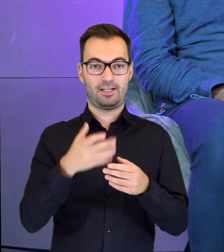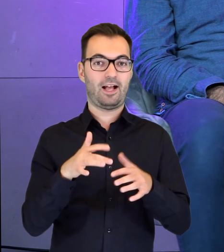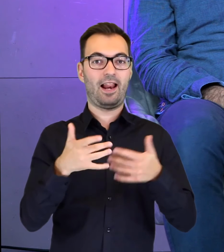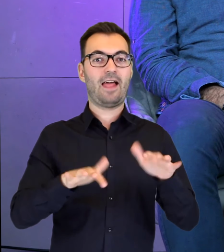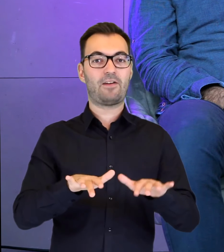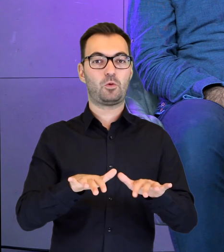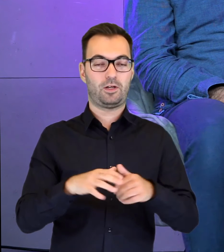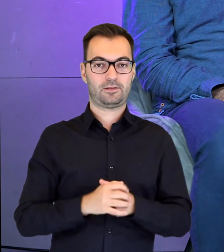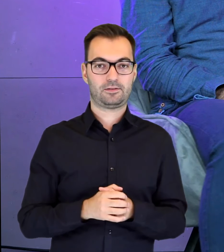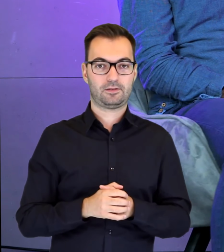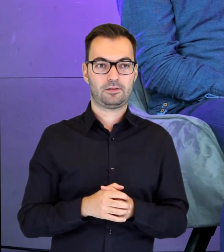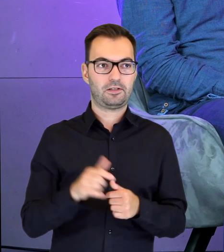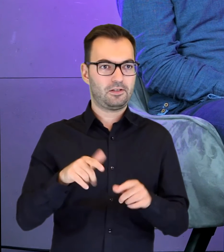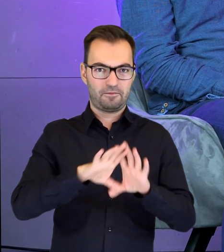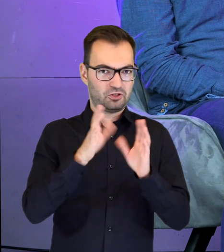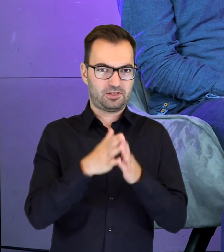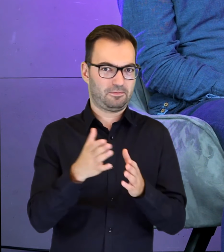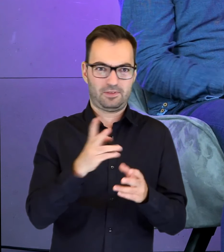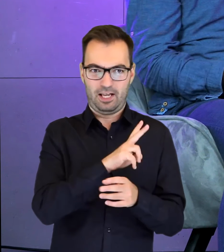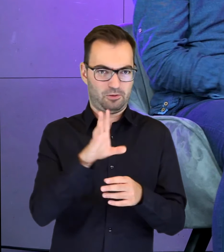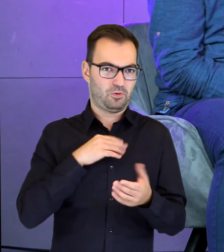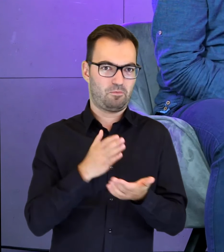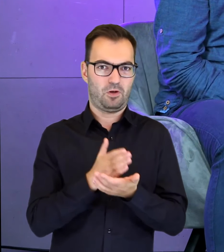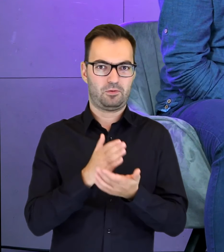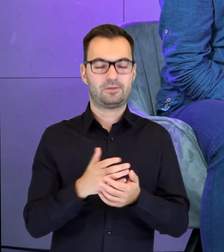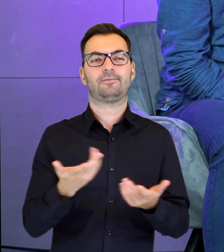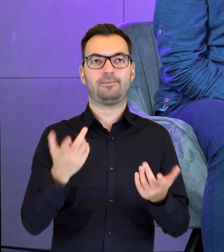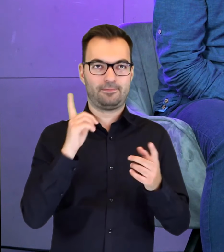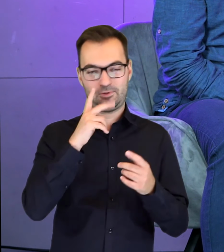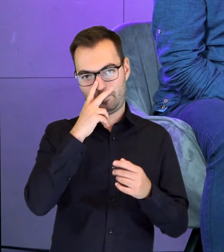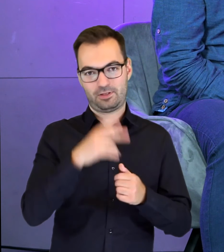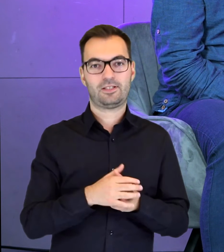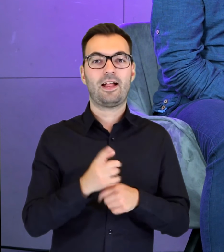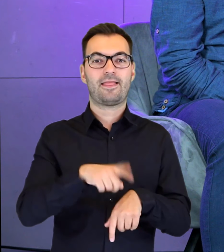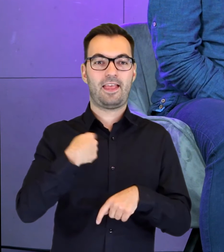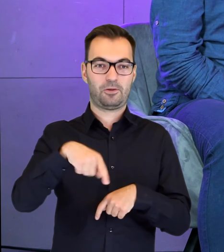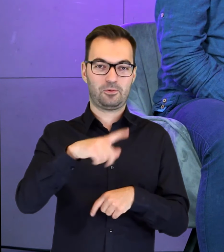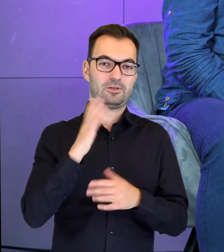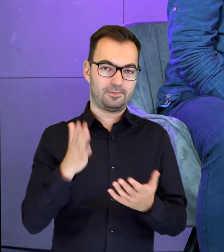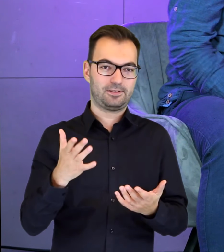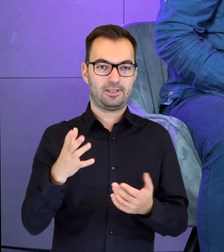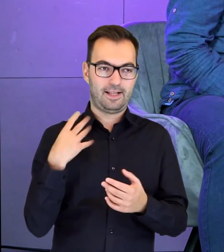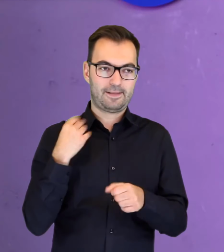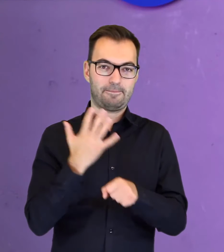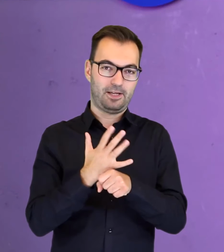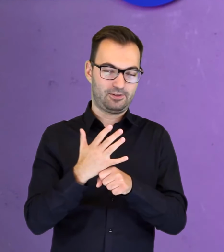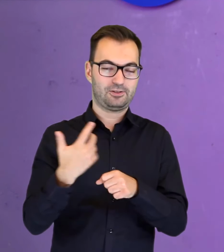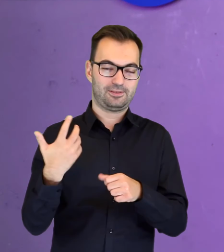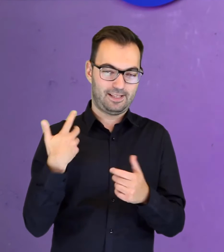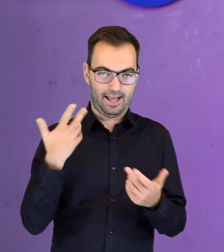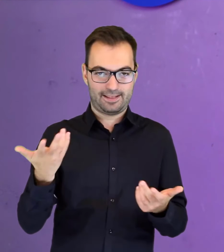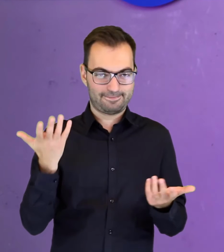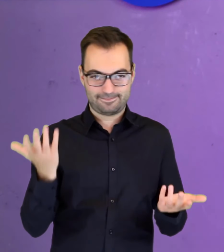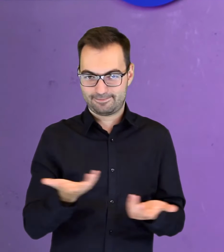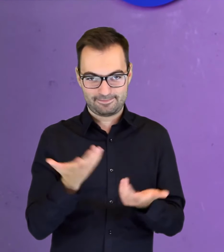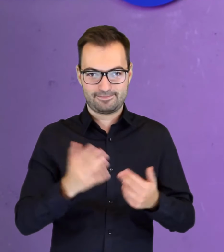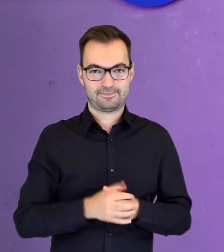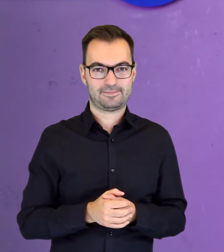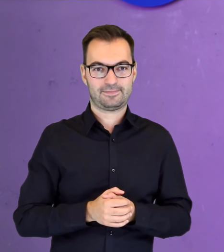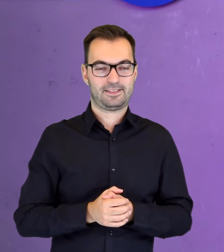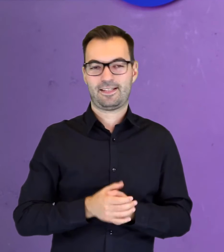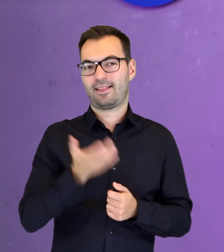cyfrowy powinien być dostępna za pomocą klawiaturę i ta klawiatura może pomóc nam wszystkim Bartosz nie oszukujmy się za chwilę będziemy mieć